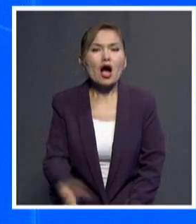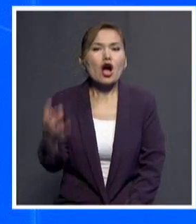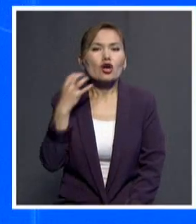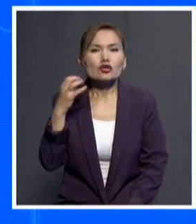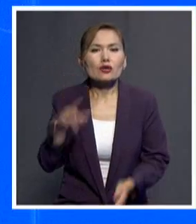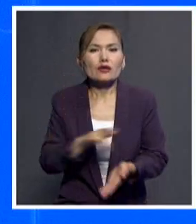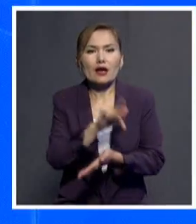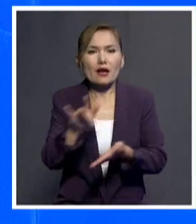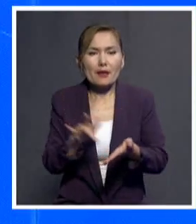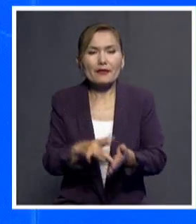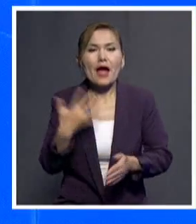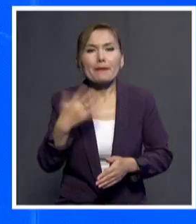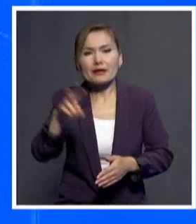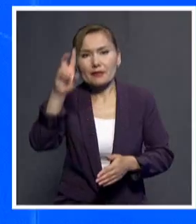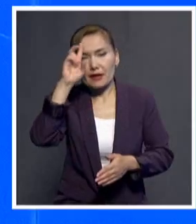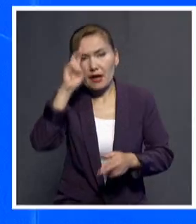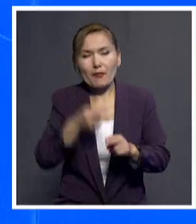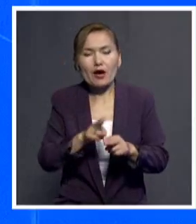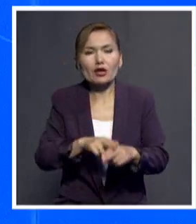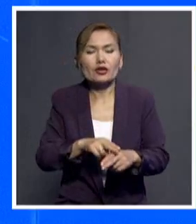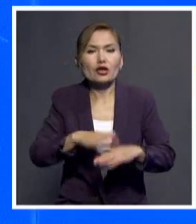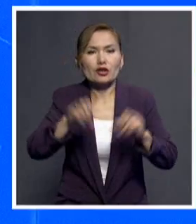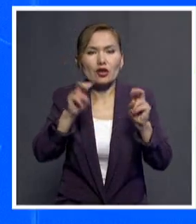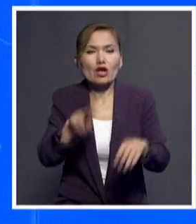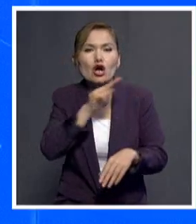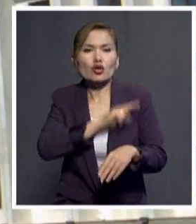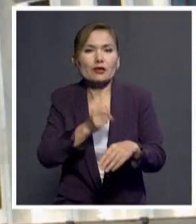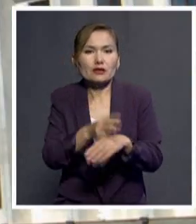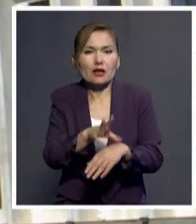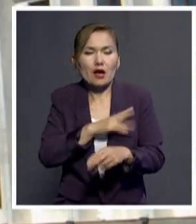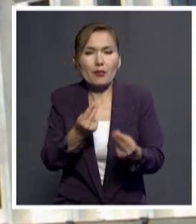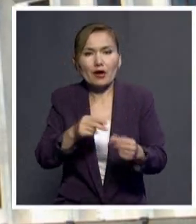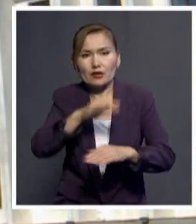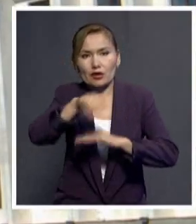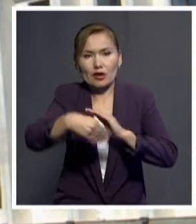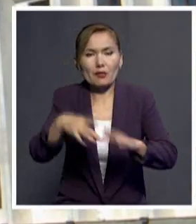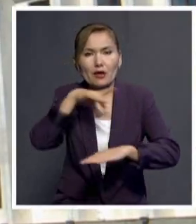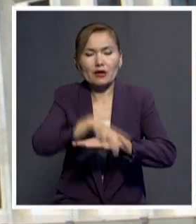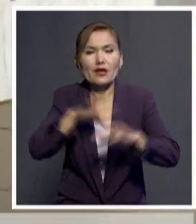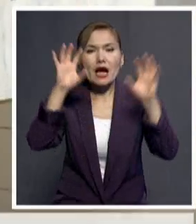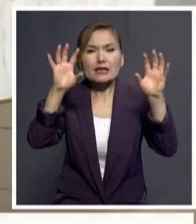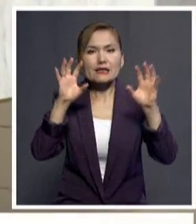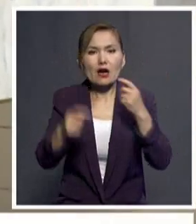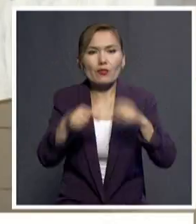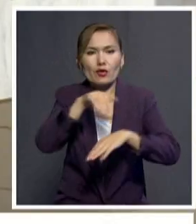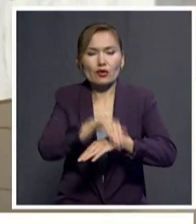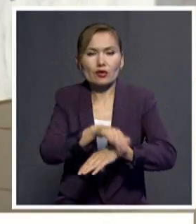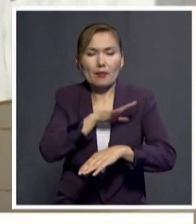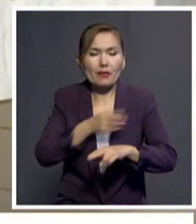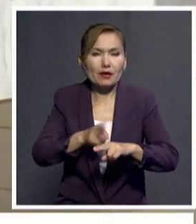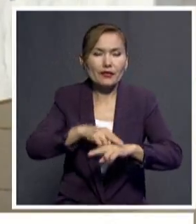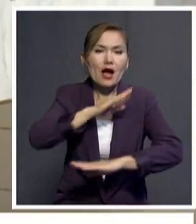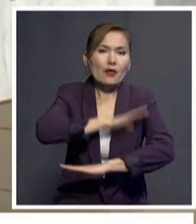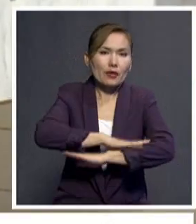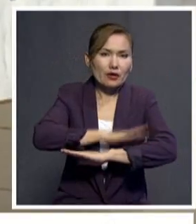Қызылордада жыл басынан бері 5 мемлекеттік қызметші жұмыстан шығарылды. Оның екеуі сыбайлас жемқорлыққа жол беріп, заң бұзса, екеуі тәртіптік теріс